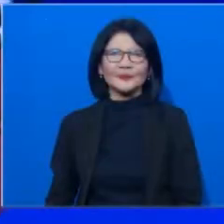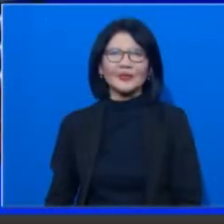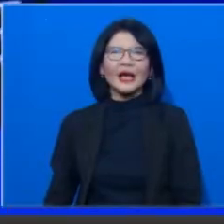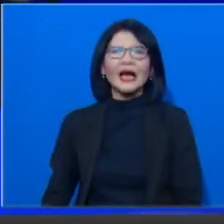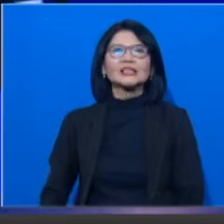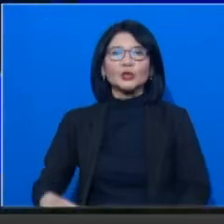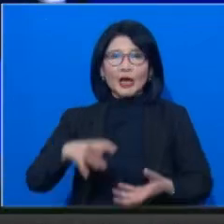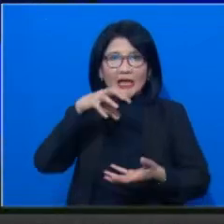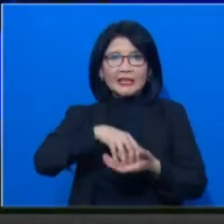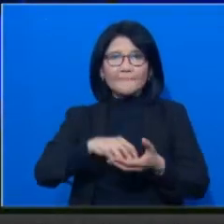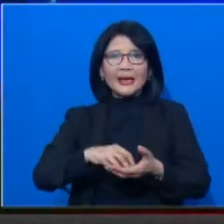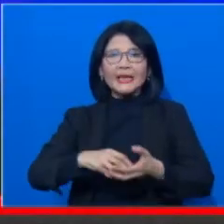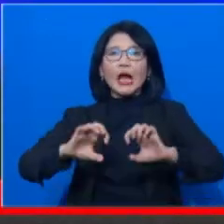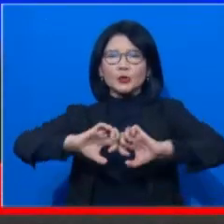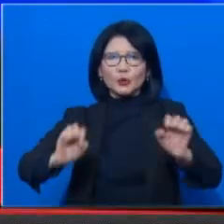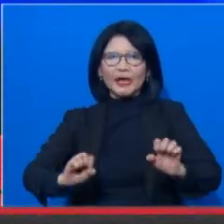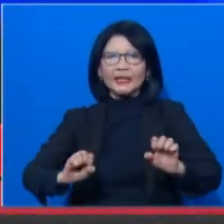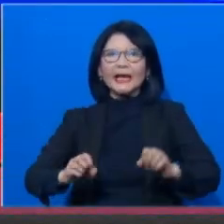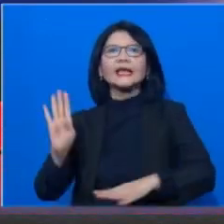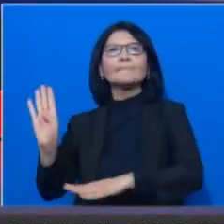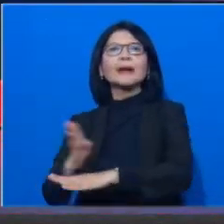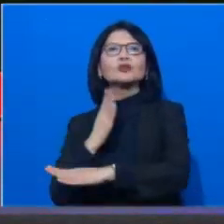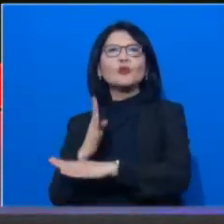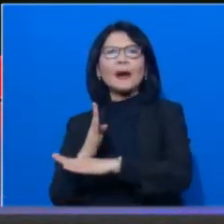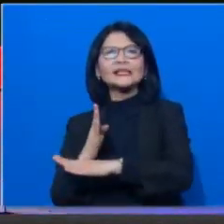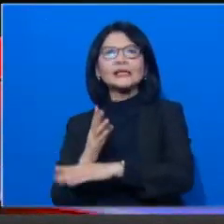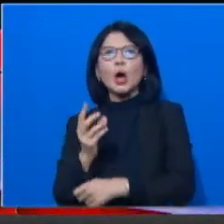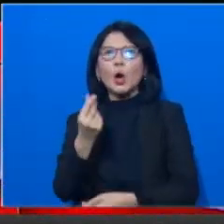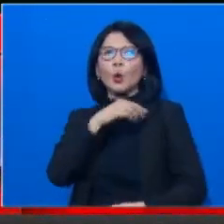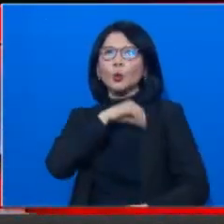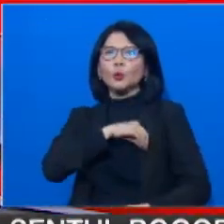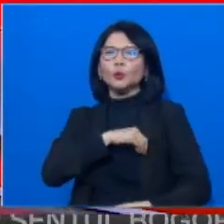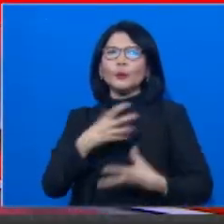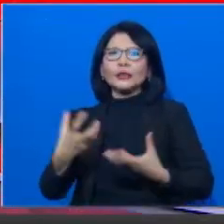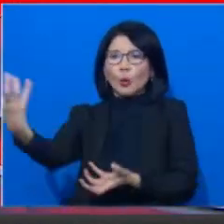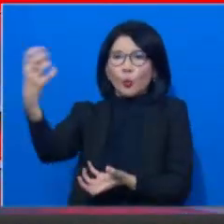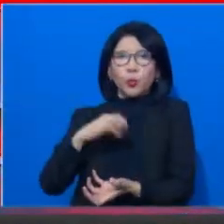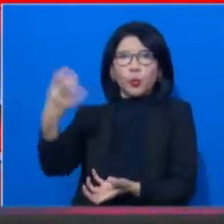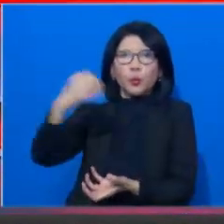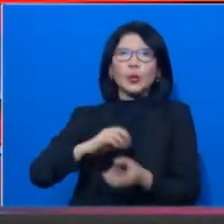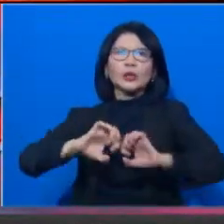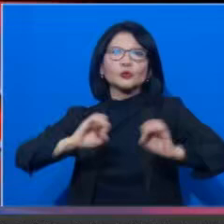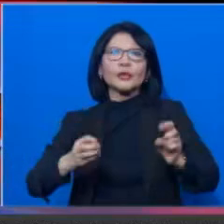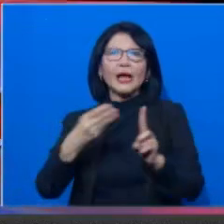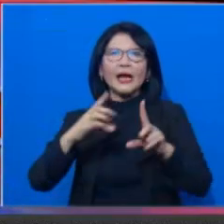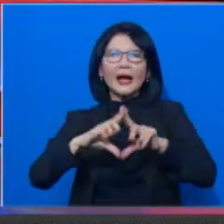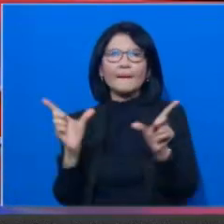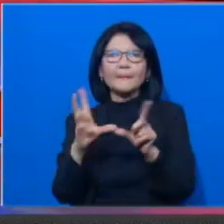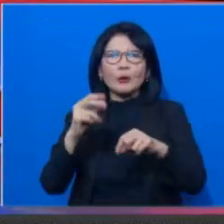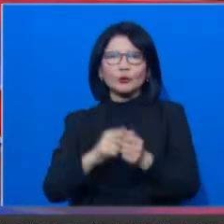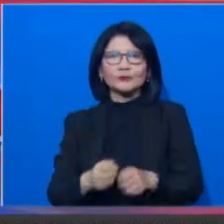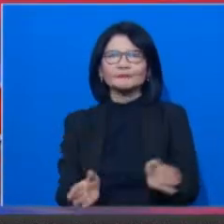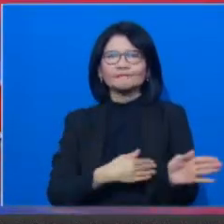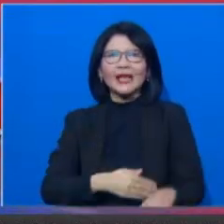Sebuah sentra penghasil buah durian di Kabupaten Banyumas, Jawa Tengah mendapat untung besar dari panen buah durian Bawor. Sementara itu seorang pria